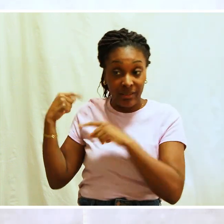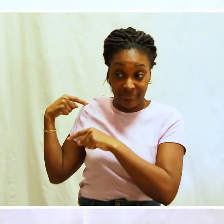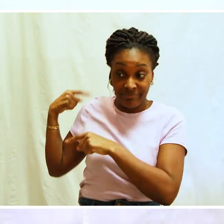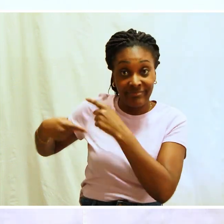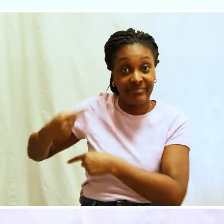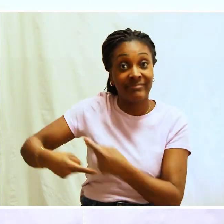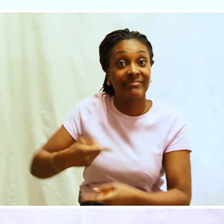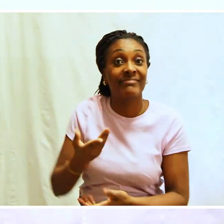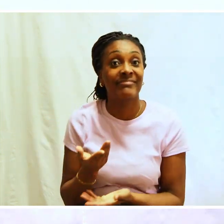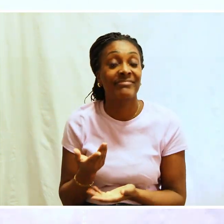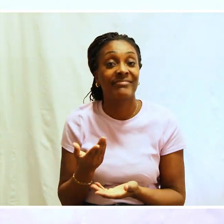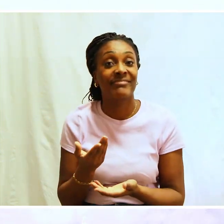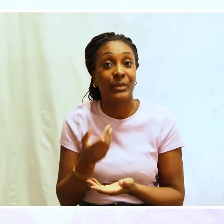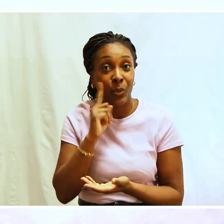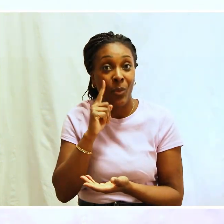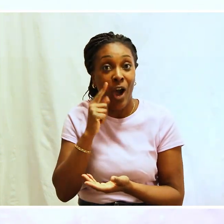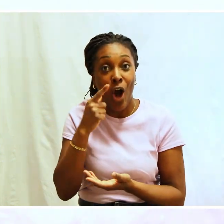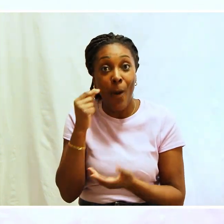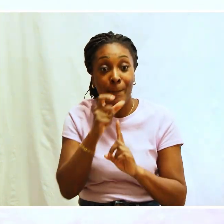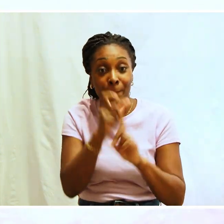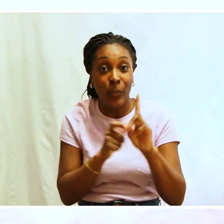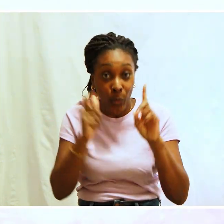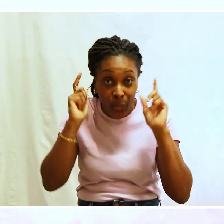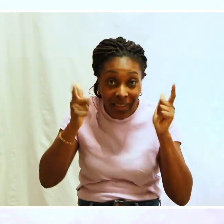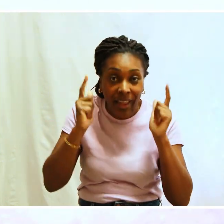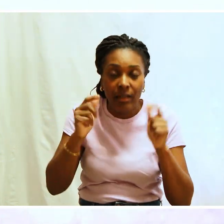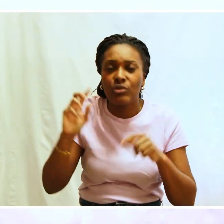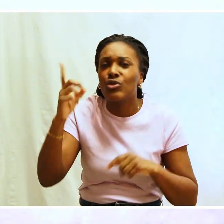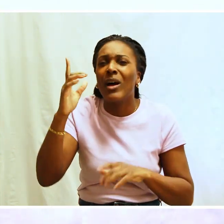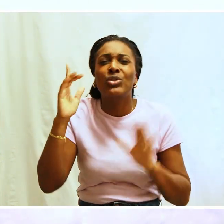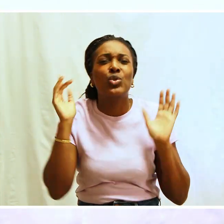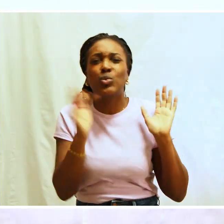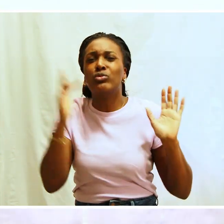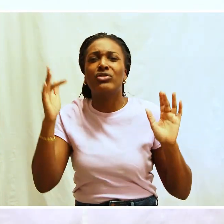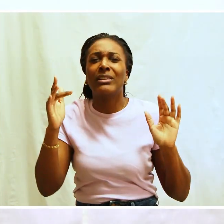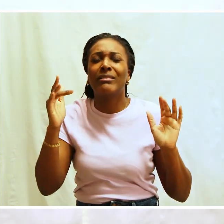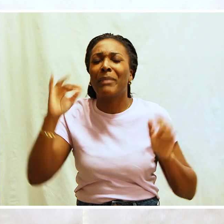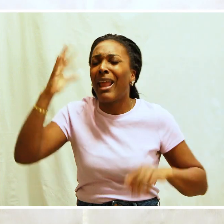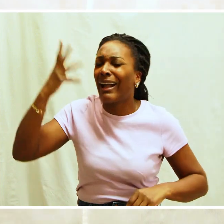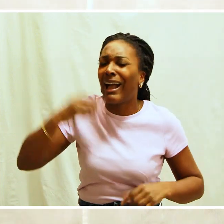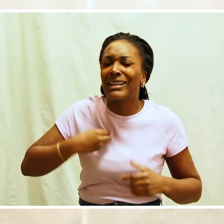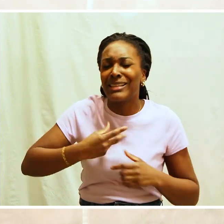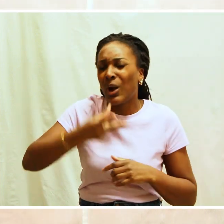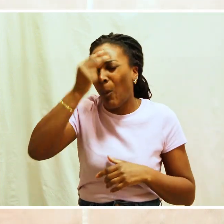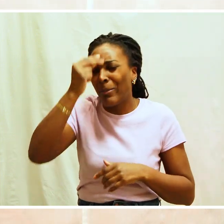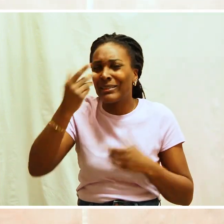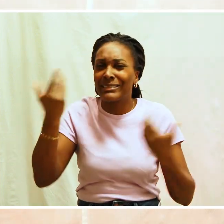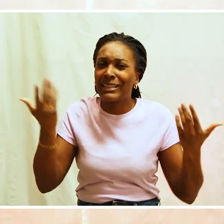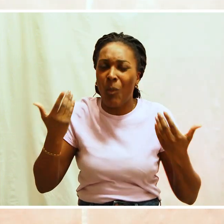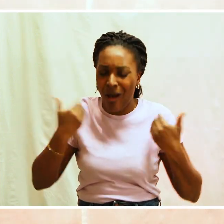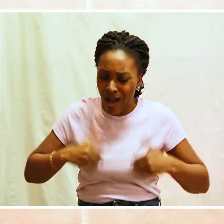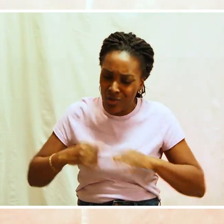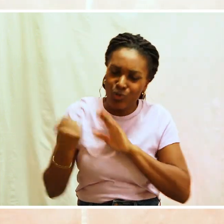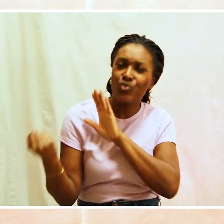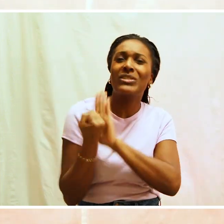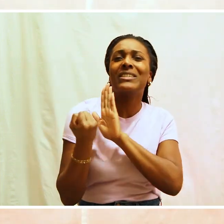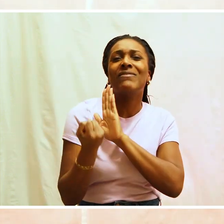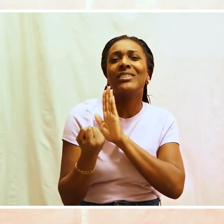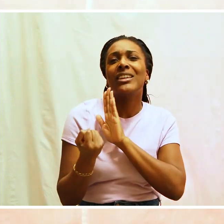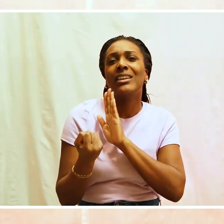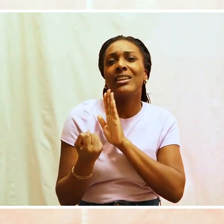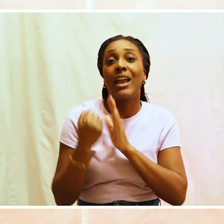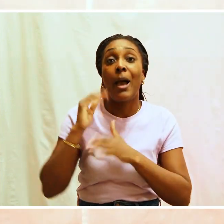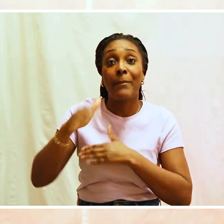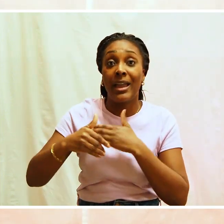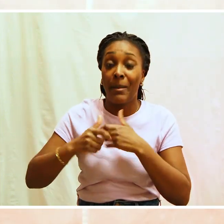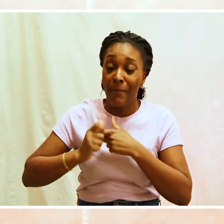homme-là a été touché par la grâce et a vu ce qu'était la justification, des générations suivantes